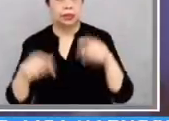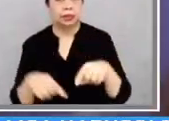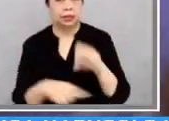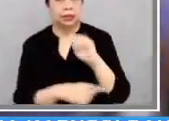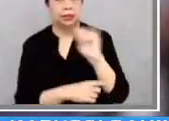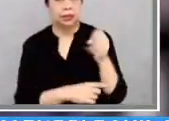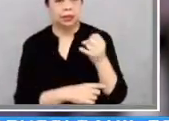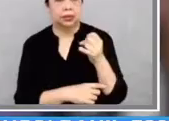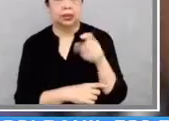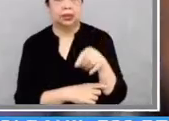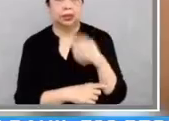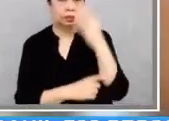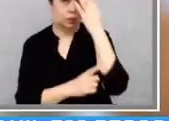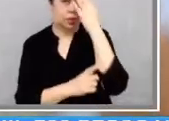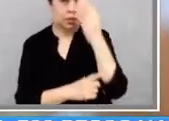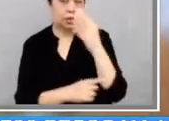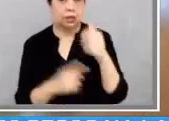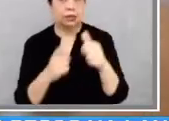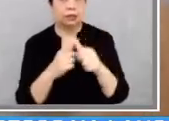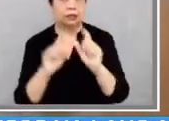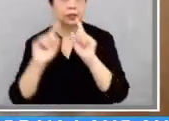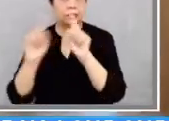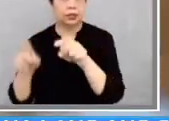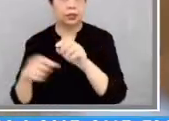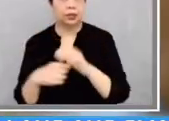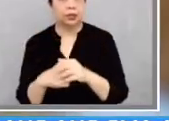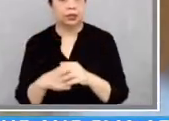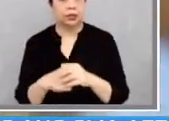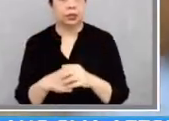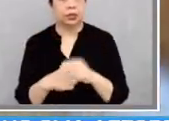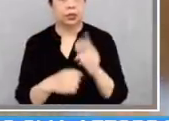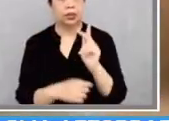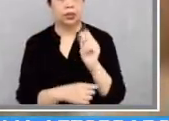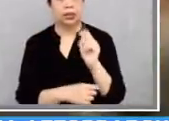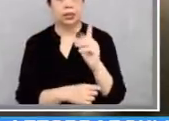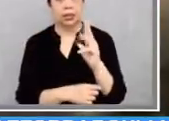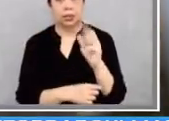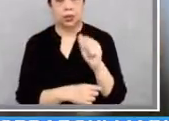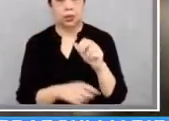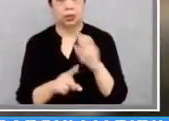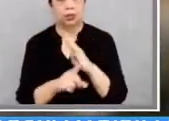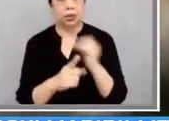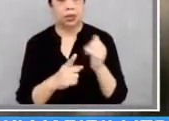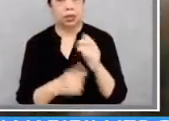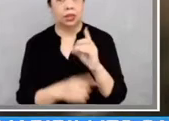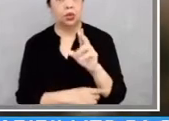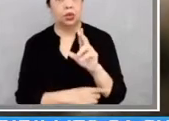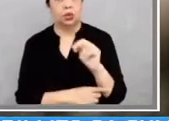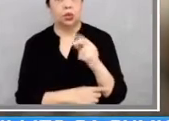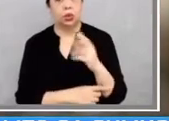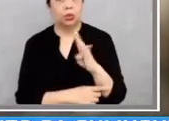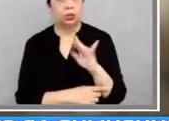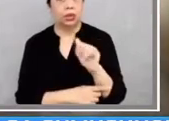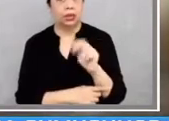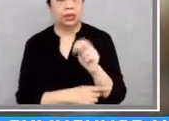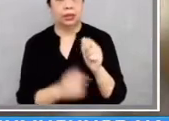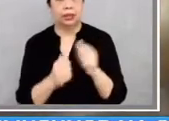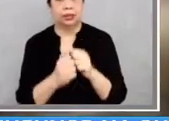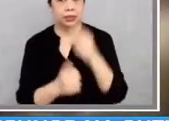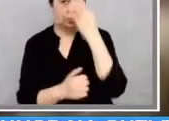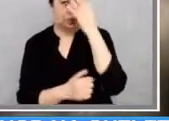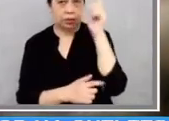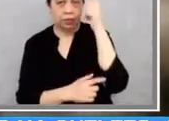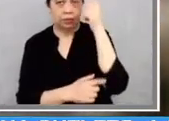City sa Bulacan. Unang tinungo ng Pangulo ang kadiwa ng Pangulo sa Barangay Dulong Bayan Covered Court kasama si Bulacan Governor Daniel